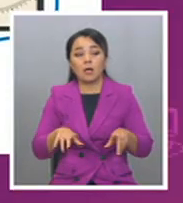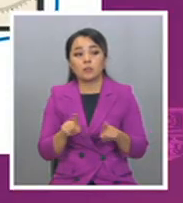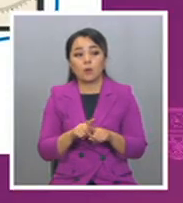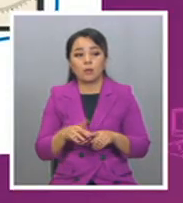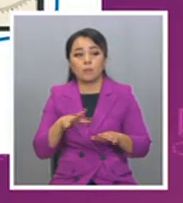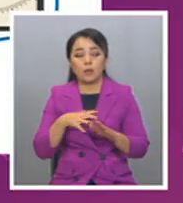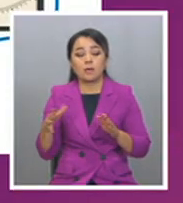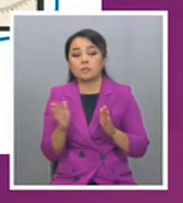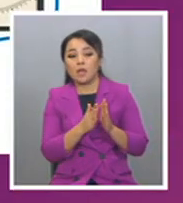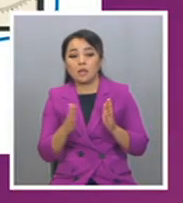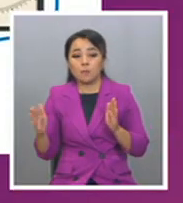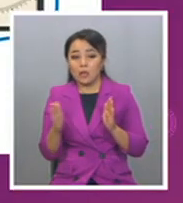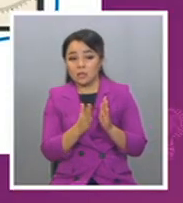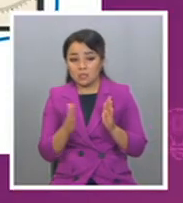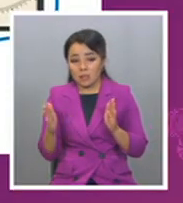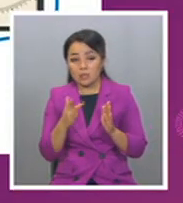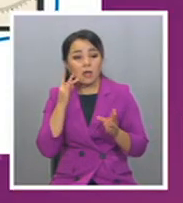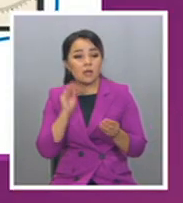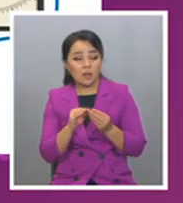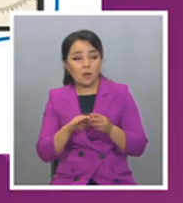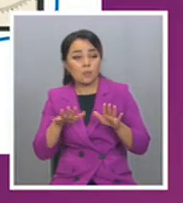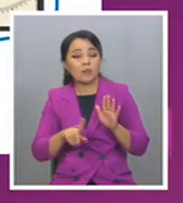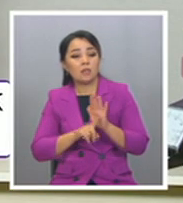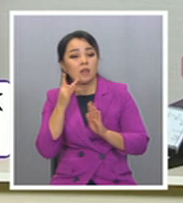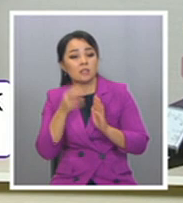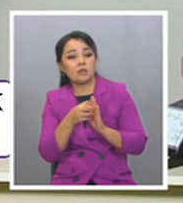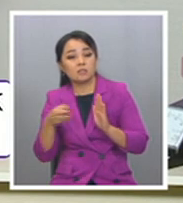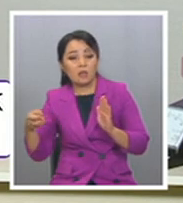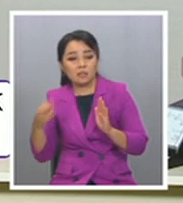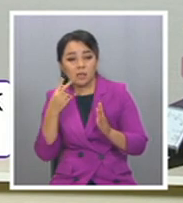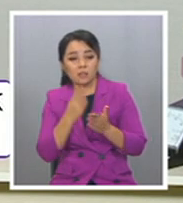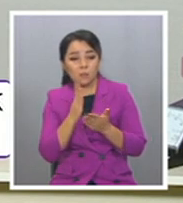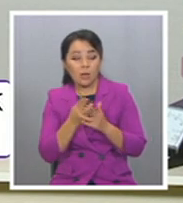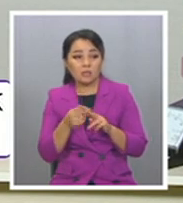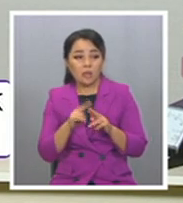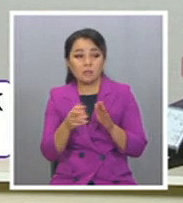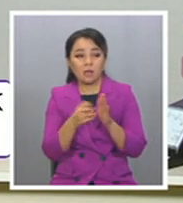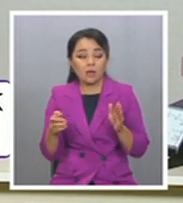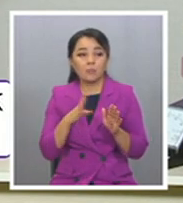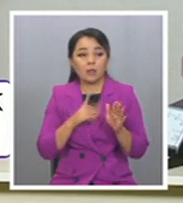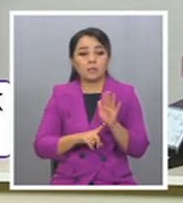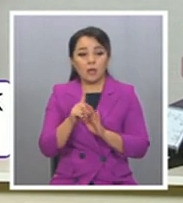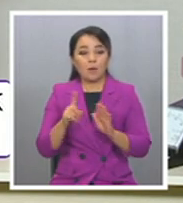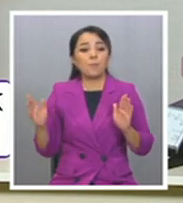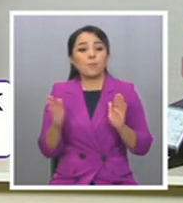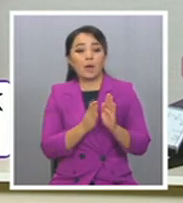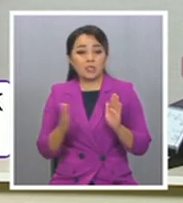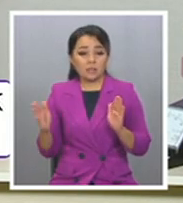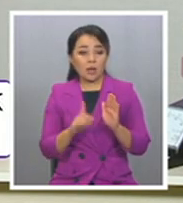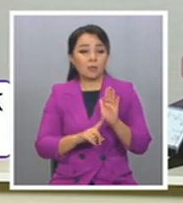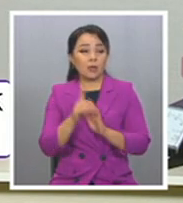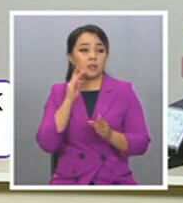процесіміз қайтадан сол бастапқы жағдайына келеді. Осы кезде серіппелі маятник өзінің бастапқы